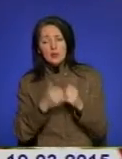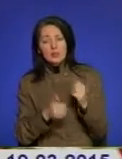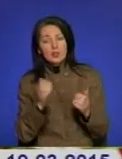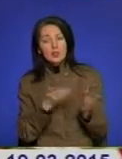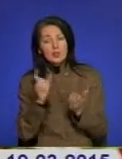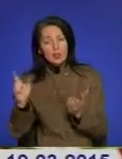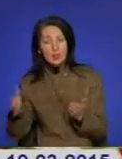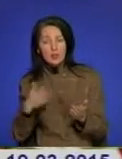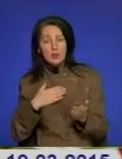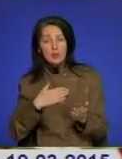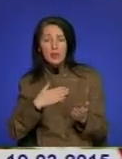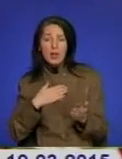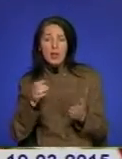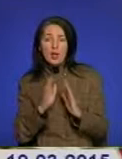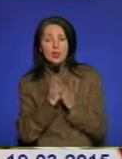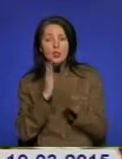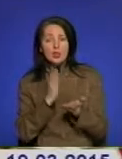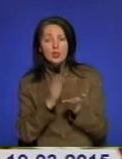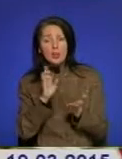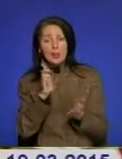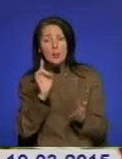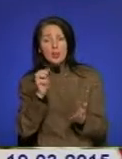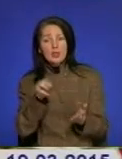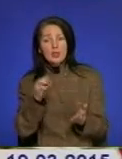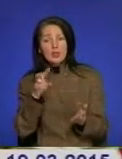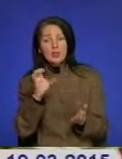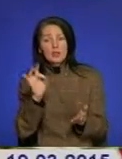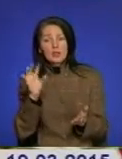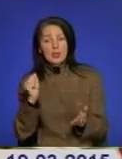черги, щоб її прочитати серед читачів.